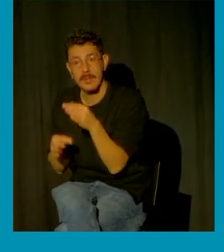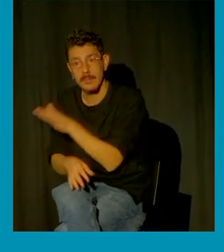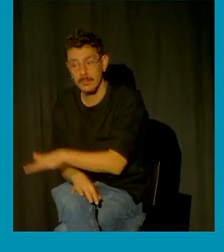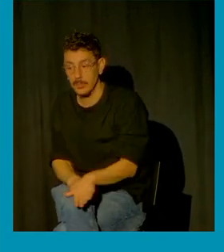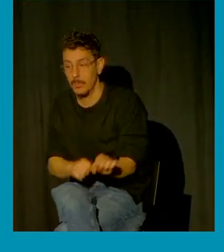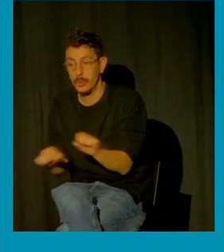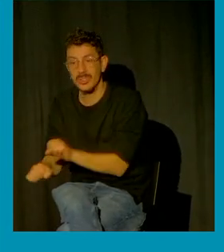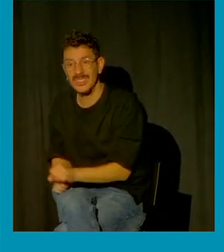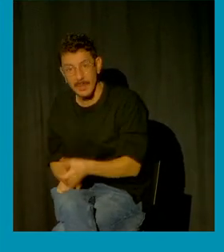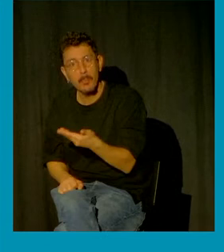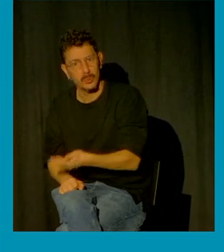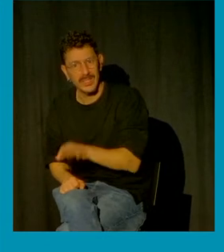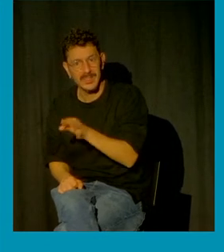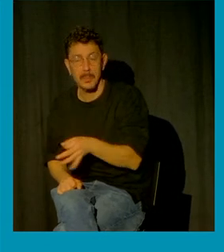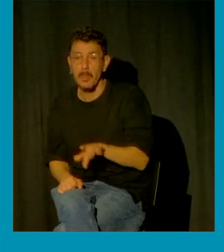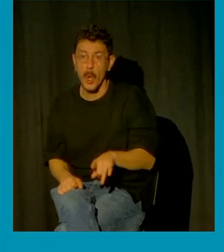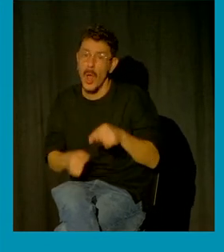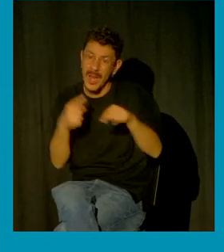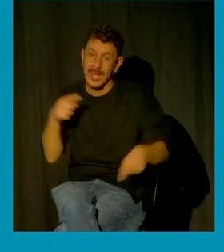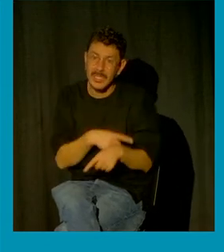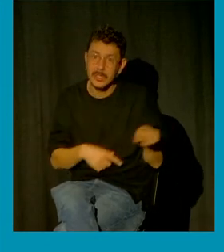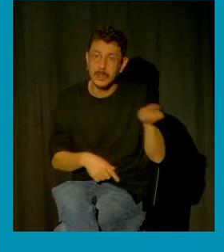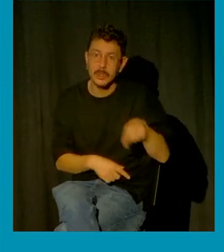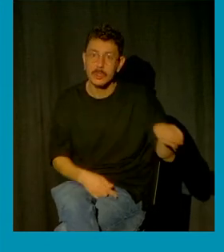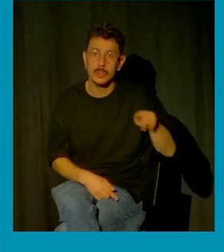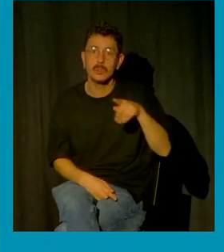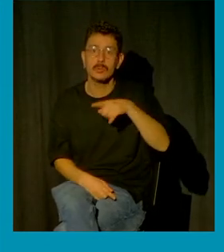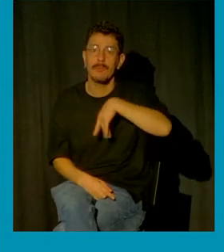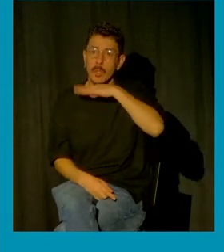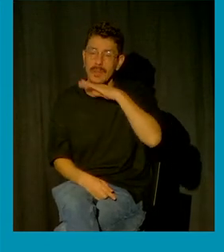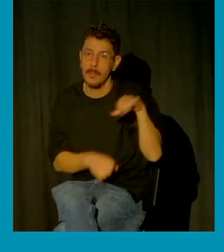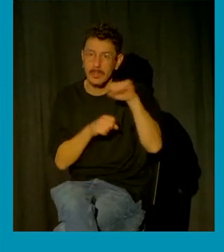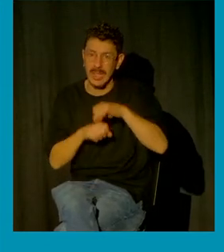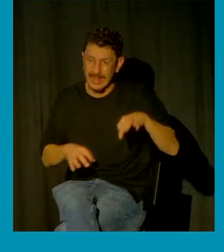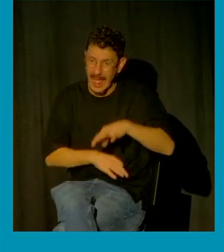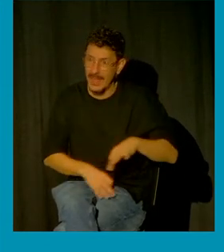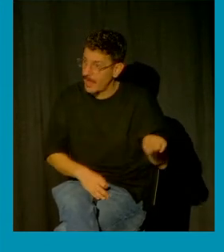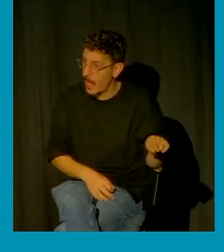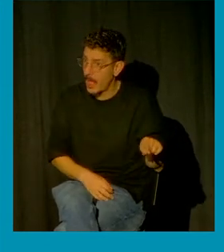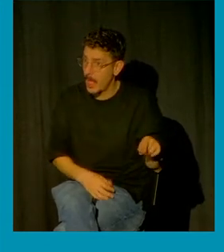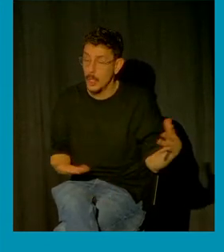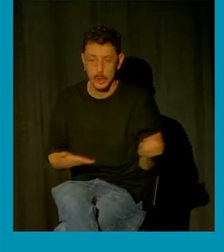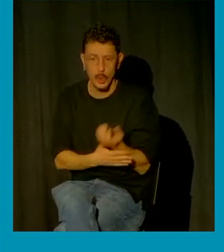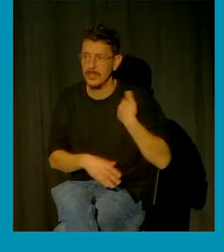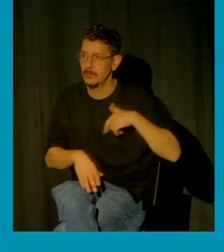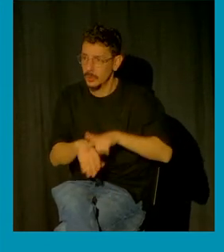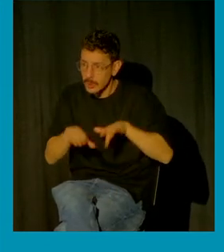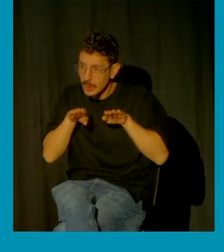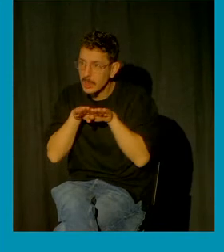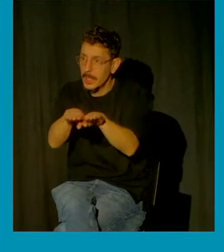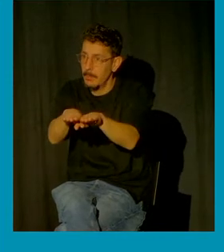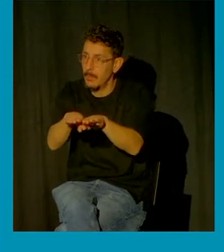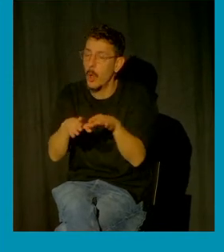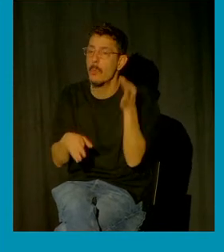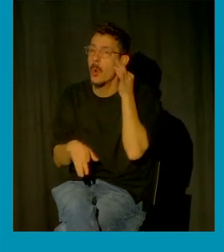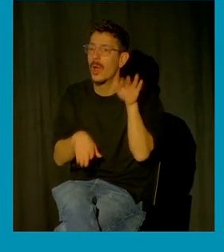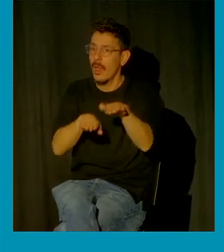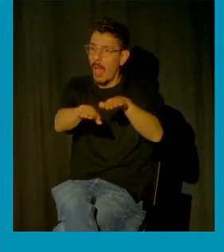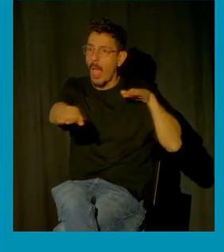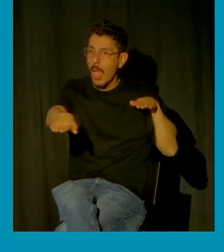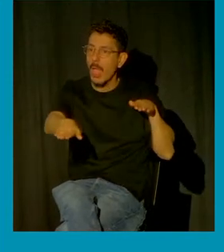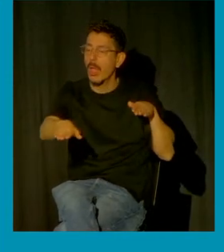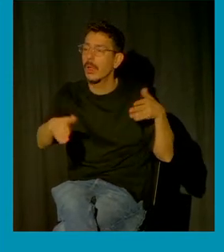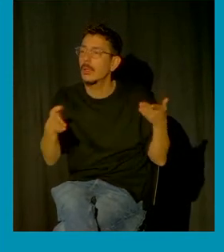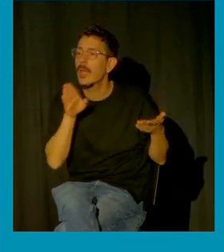infantil que protegir la resta de violències no podria fer-se tota l'hora les dones no mereixem exactament